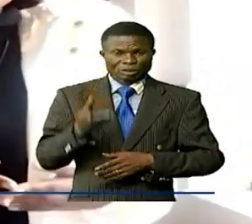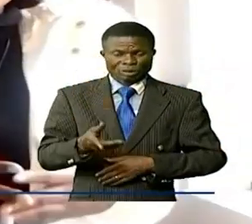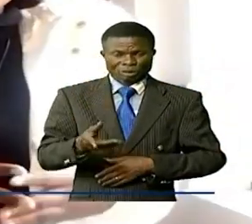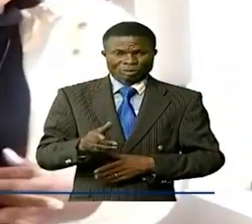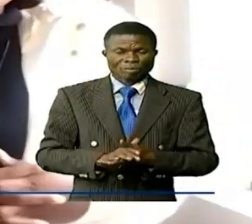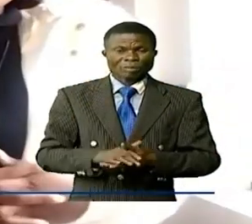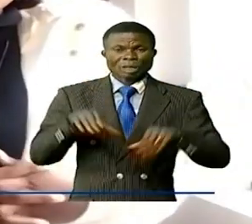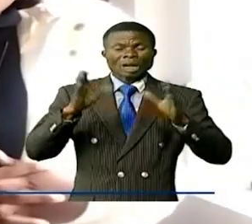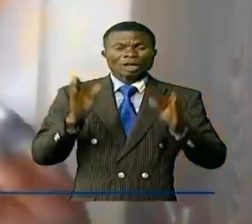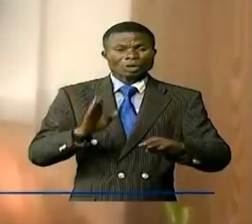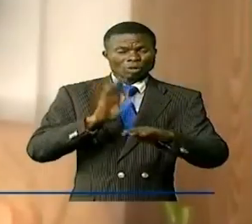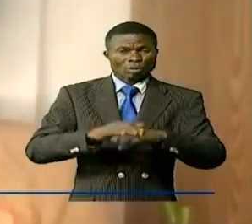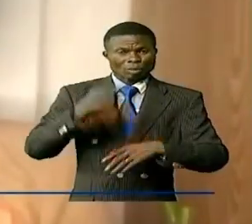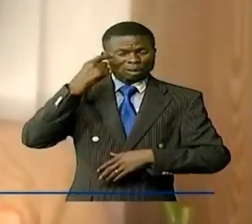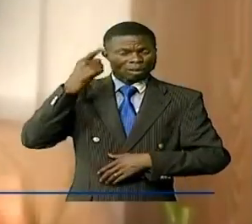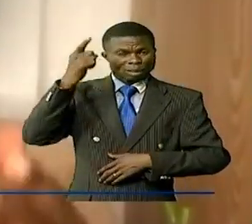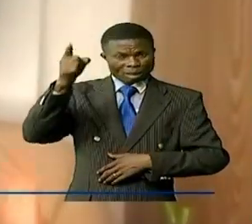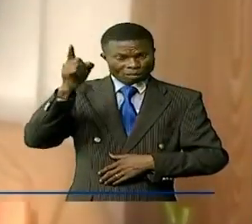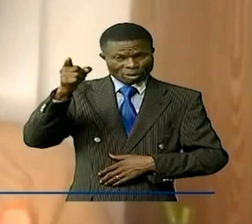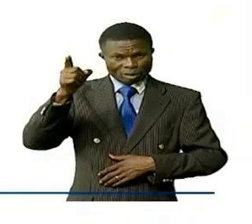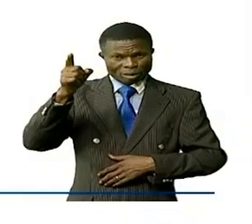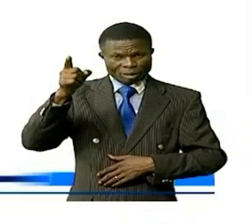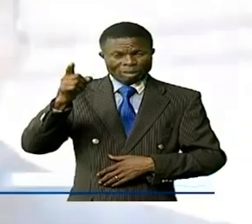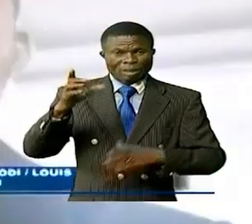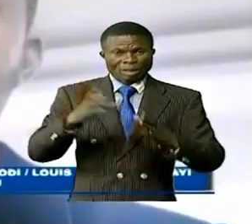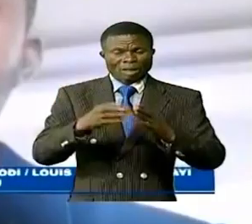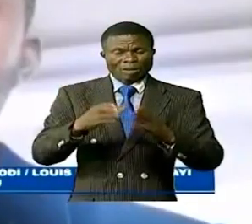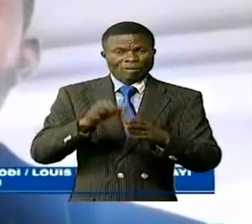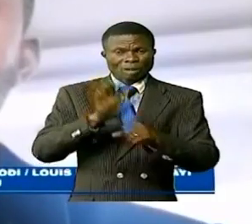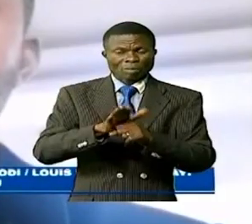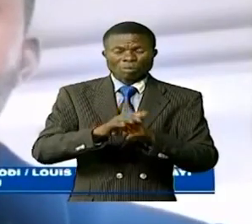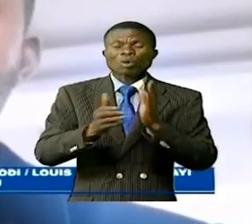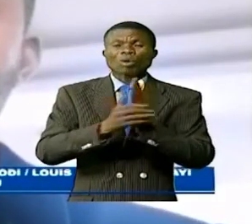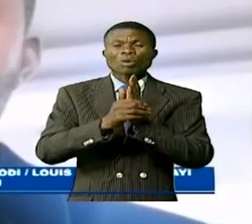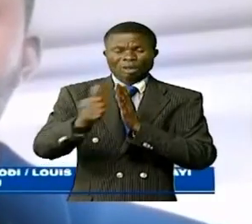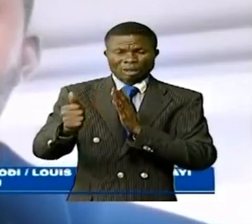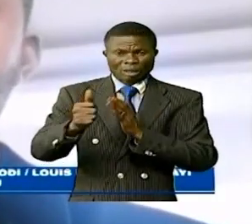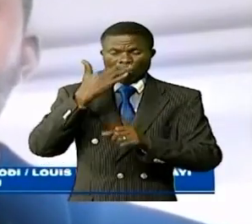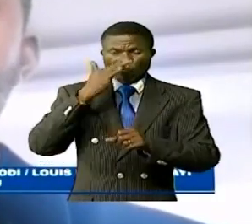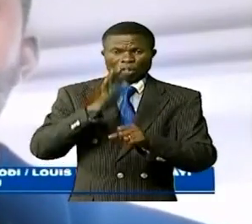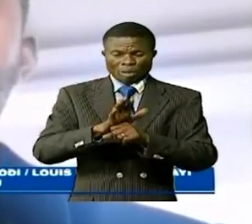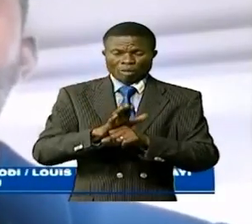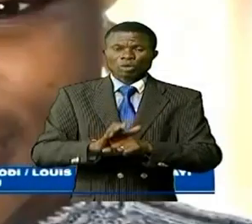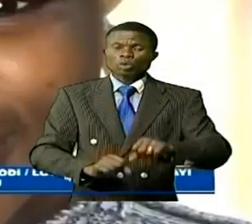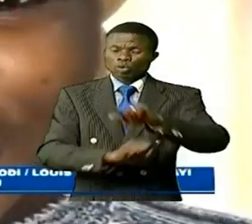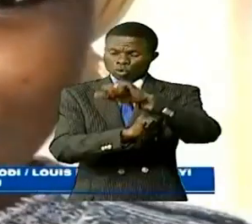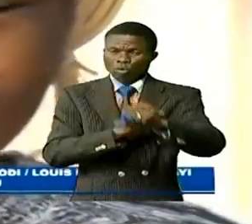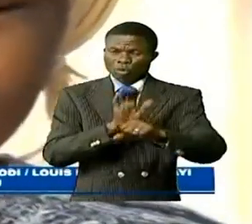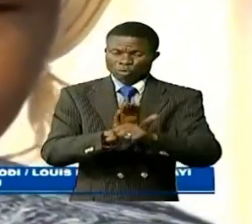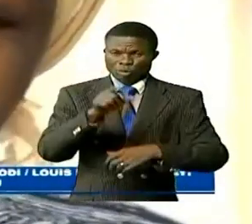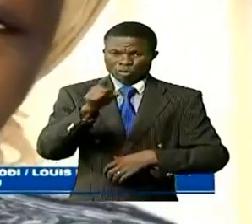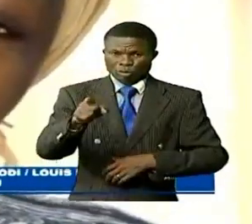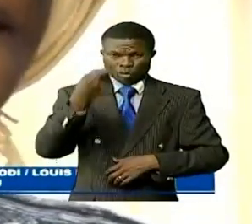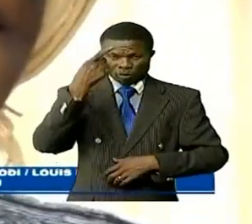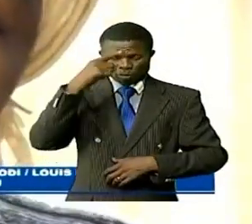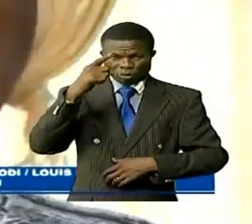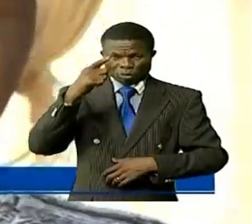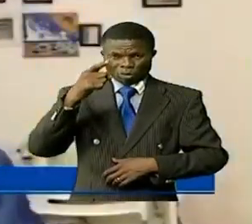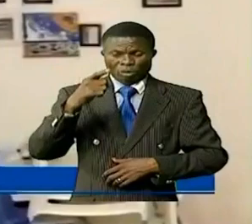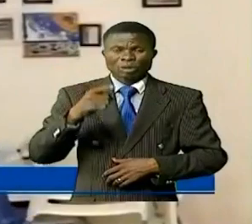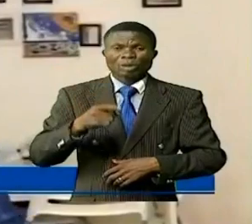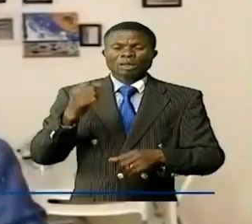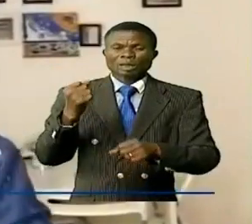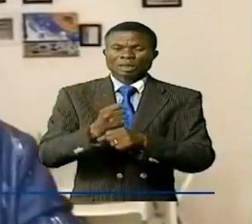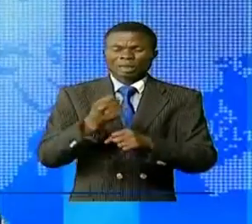diaspora congolaise en formation en Chine, avec ses multiples talents, promet de lui prêter main forte pour la cause de la mère